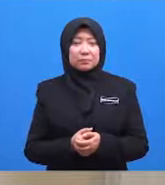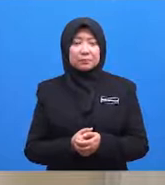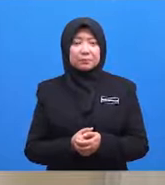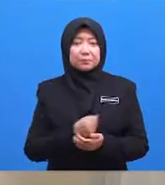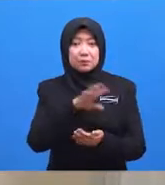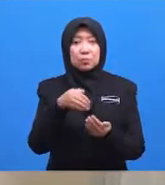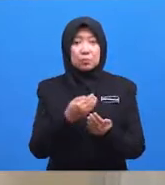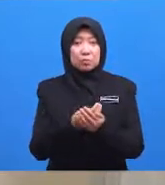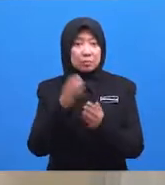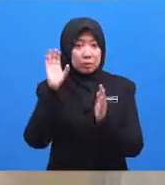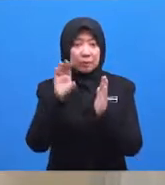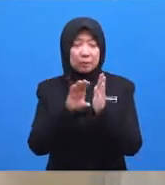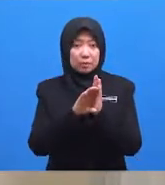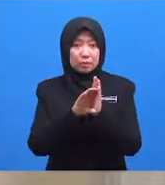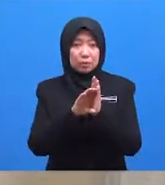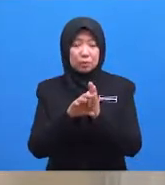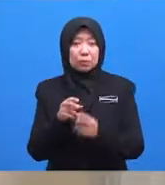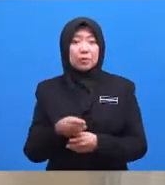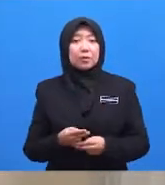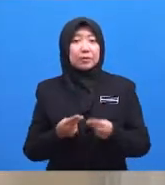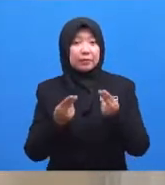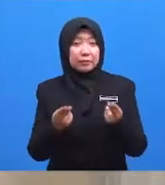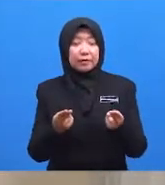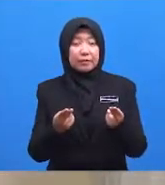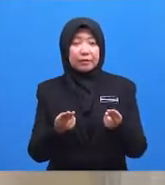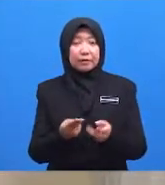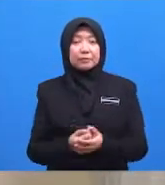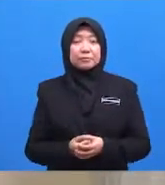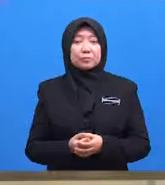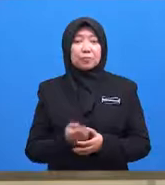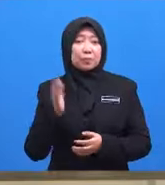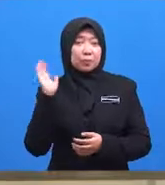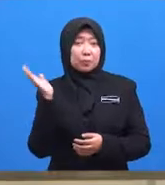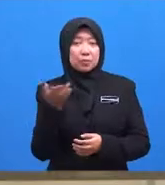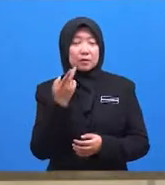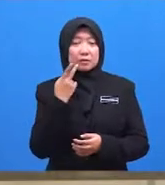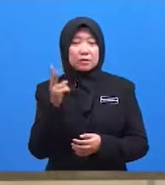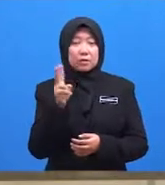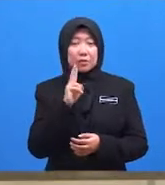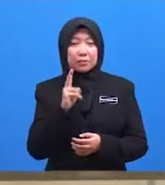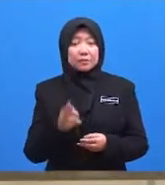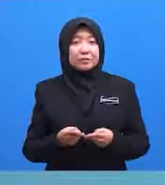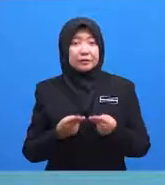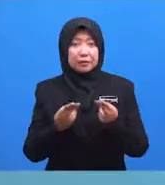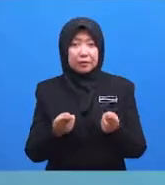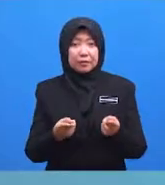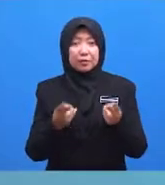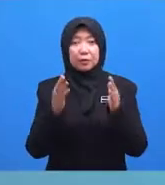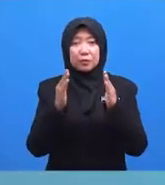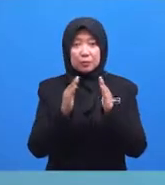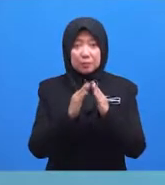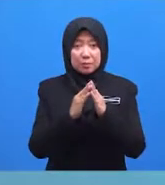Semua gambar rajah ini adalah hidangan pembuka selera yang boleh dihidangkan sama ada di